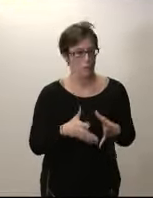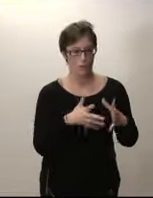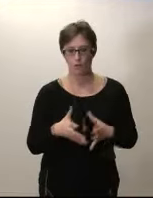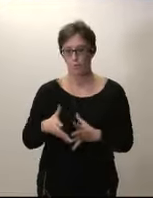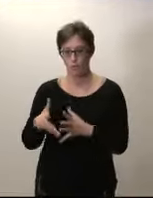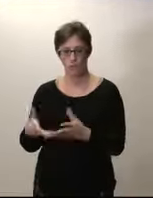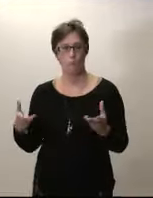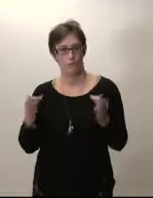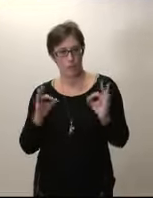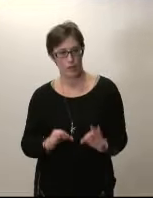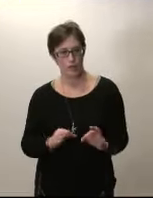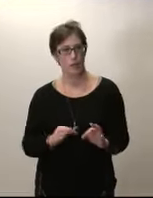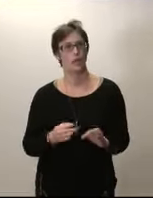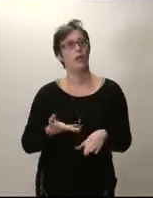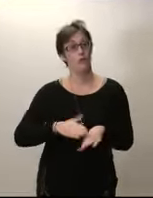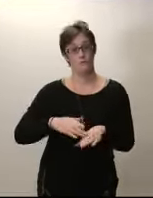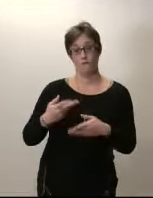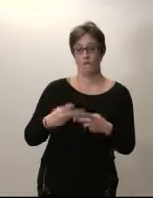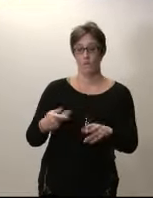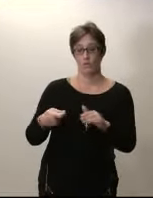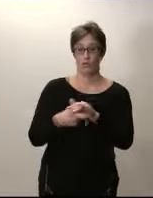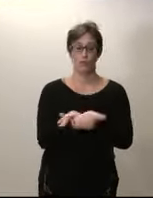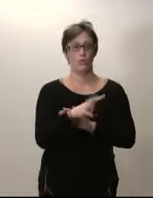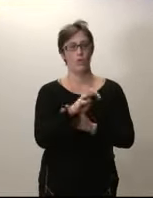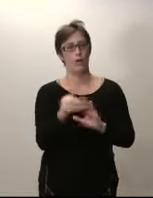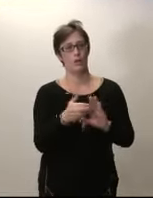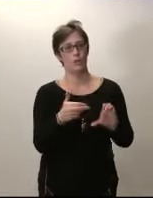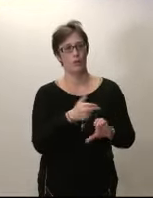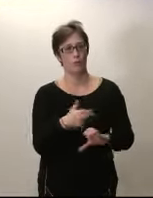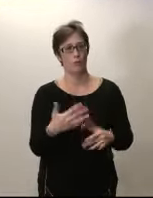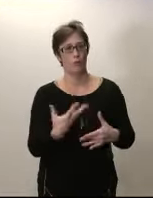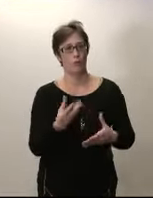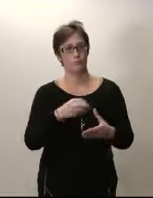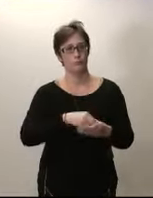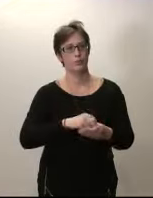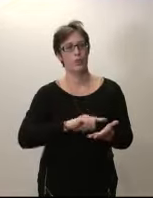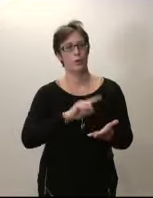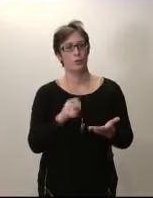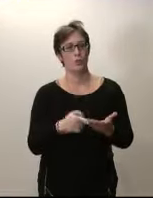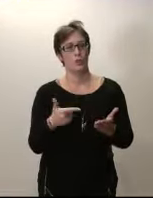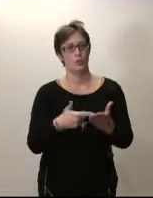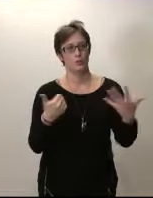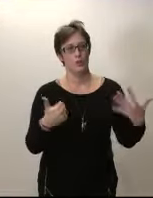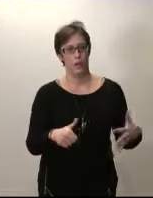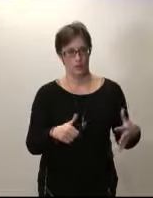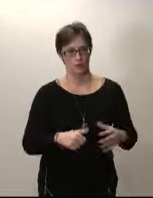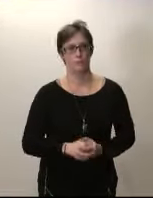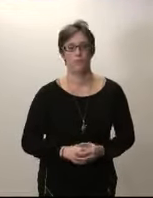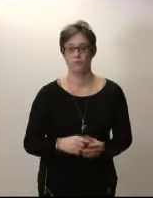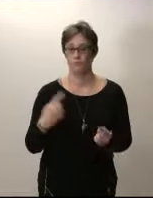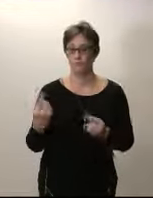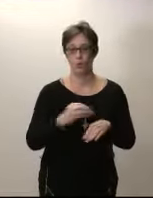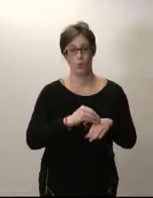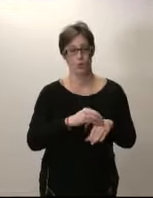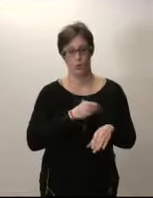ville d'une subvention de 40 000 euros inscrite au budget 2016. Le conseil municipal est appelé à en